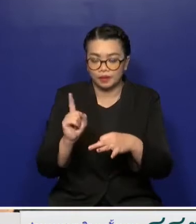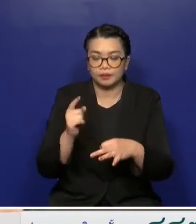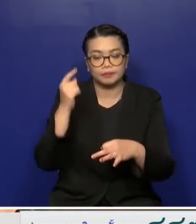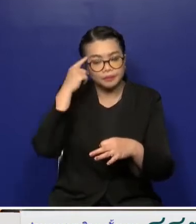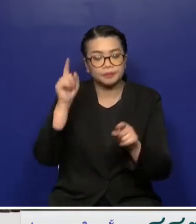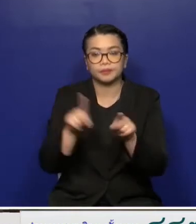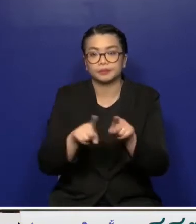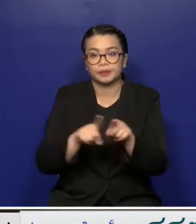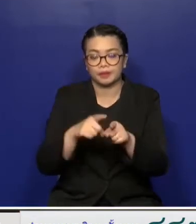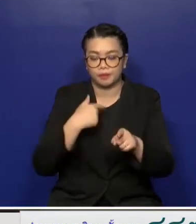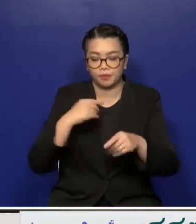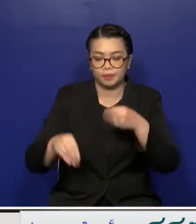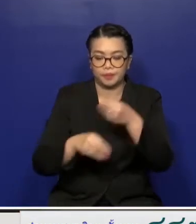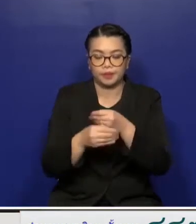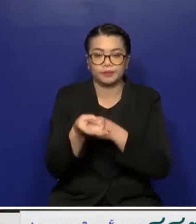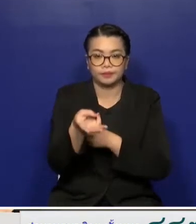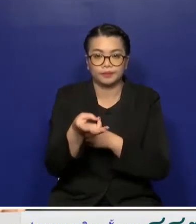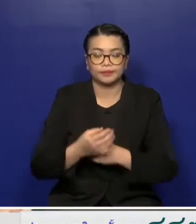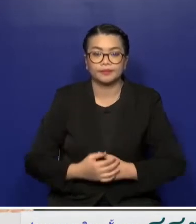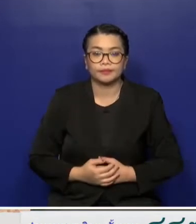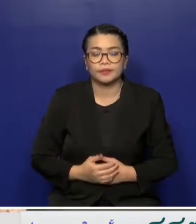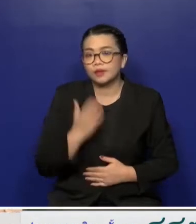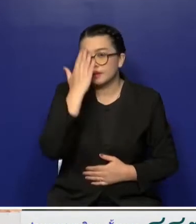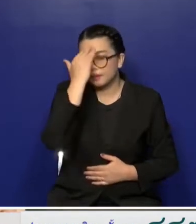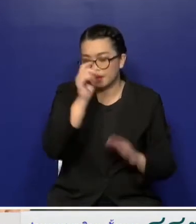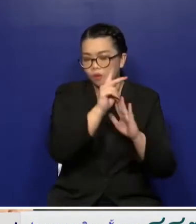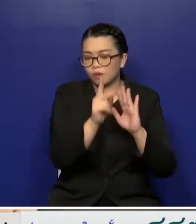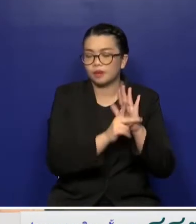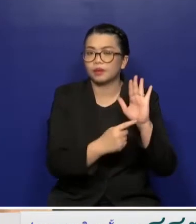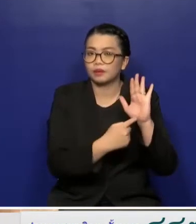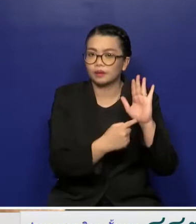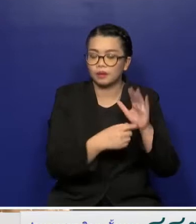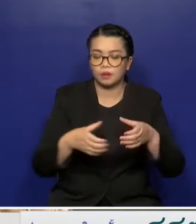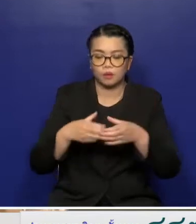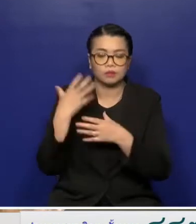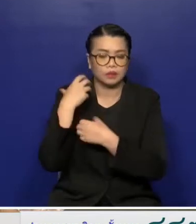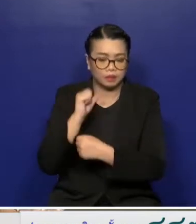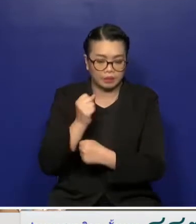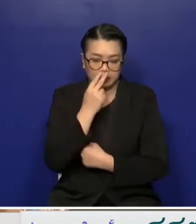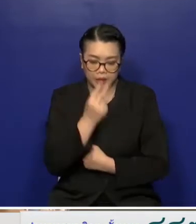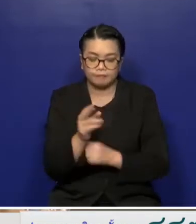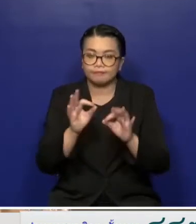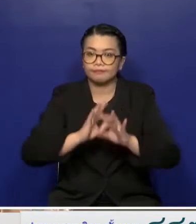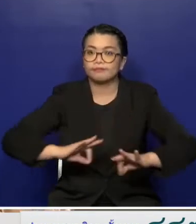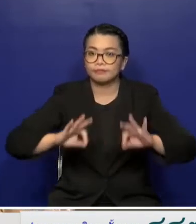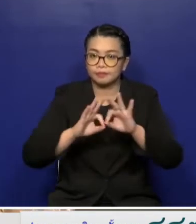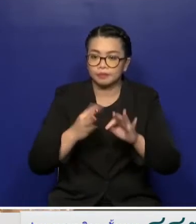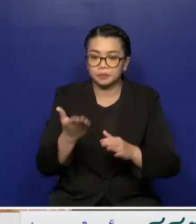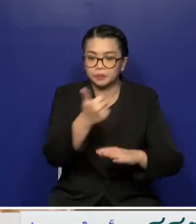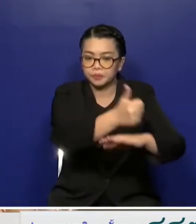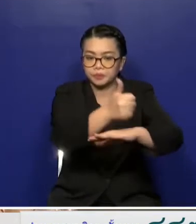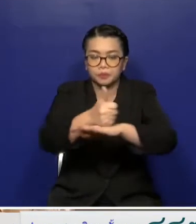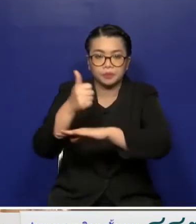อีกเล็กน้อยครับท่านประธานครับทำไมกฎหมายฉบับนี้พรรคประชาธิปัตย์จึงให้ความสำคัญและมีผู้อาวุโส